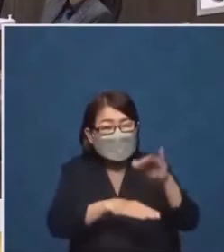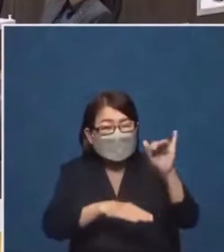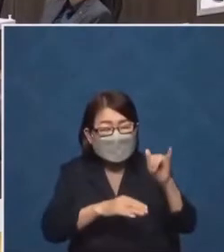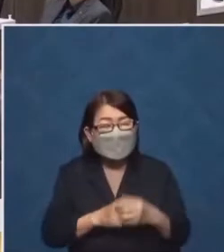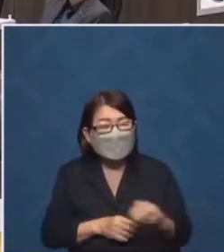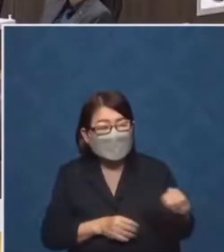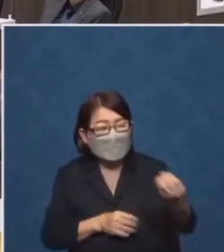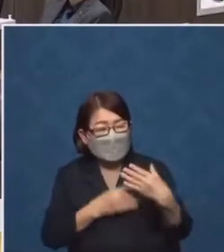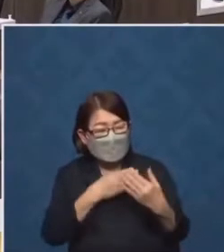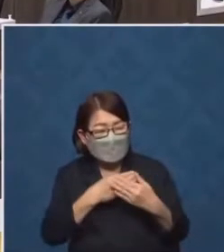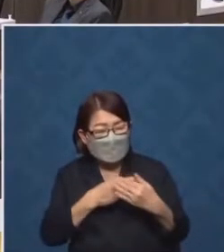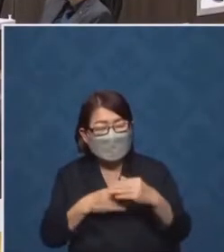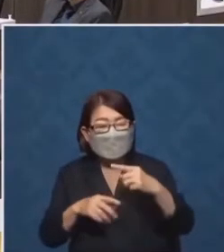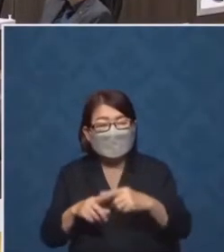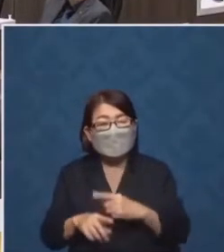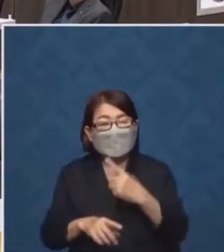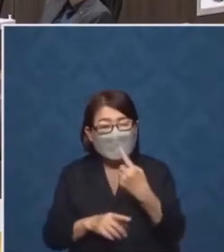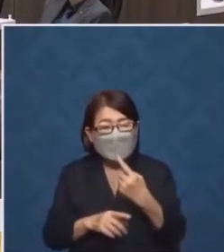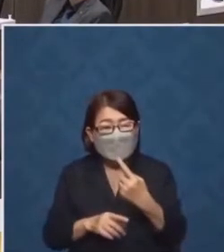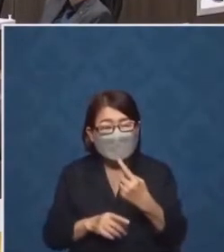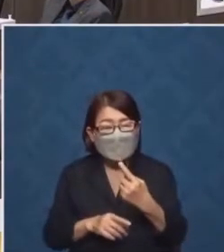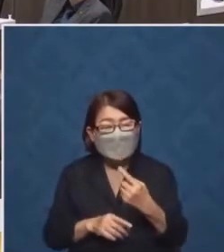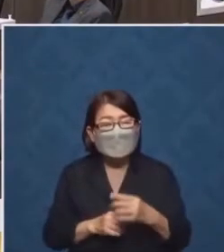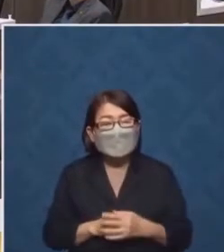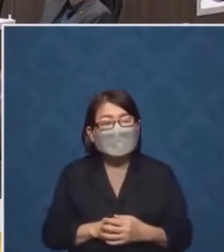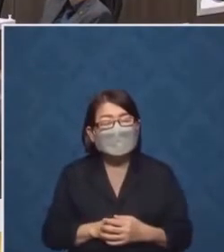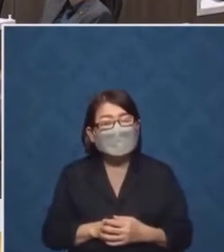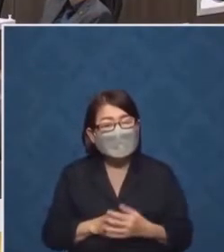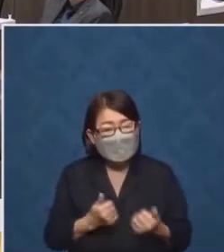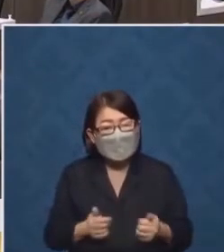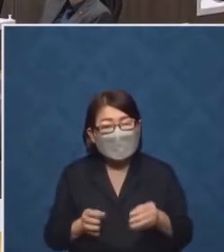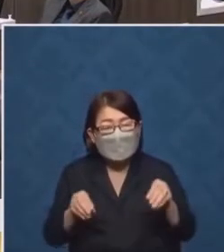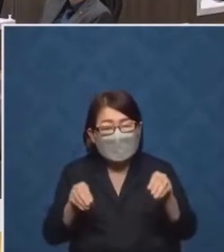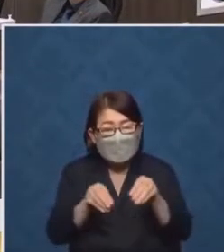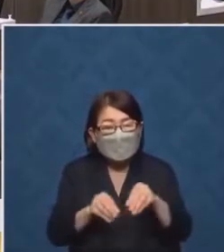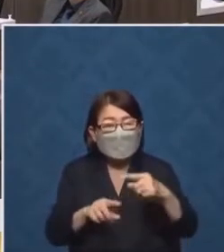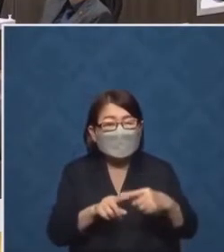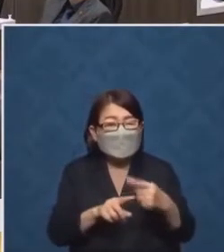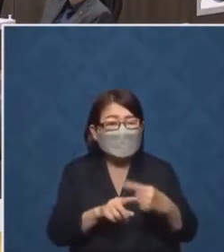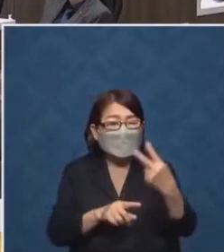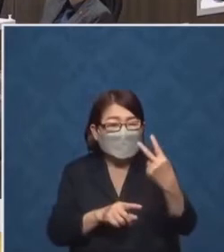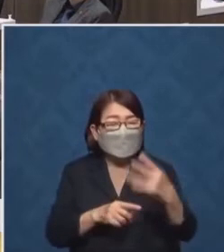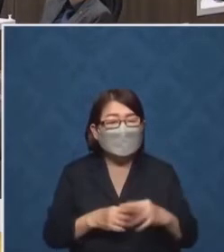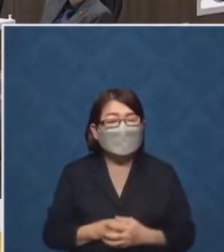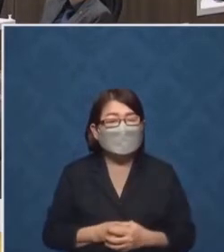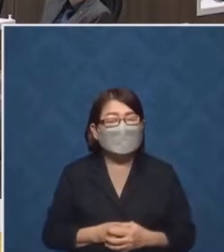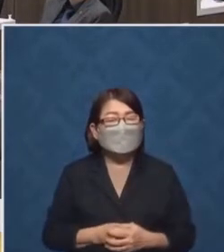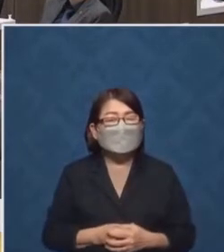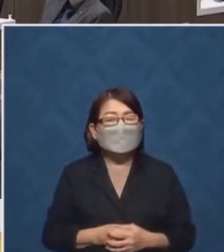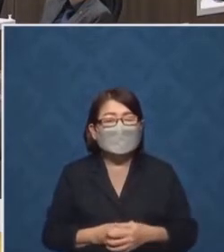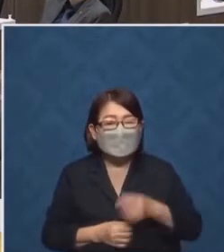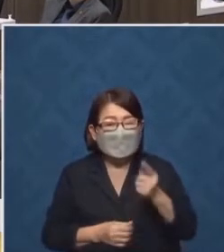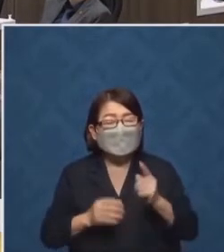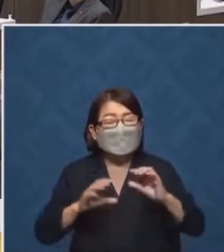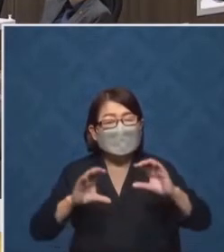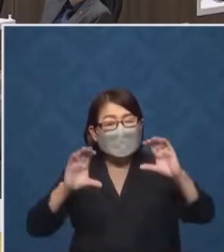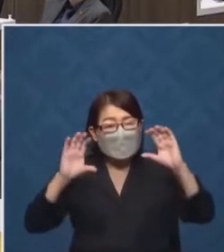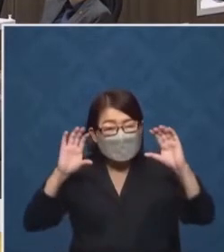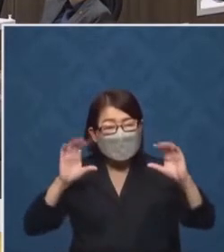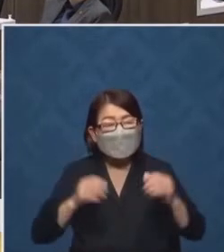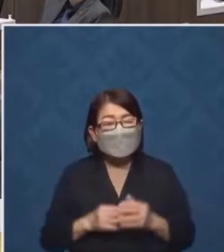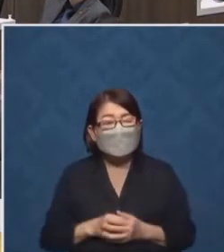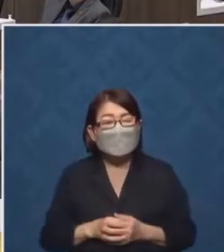ลงวนที่ 25 สิ่หาคม 2 เดืเต็ ๆ ครับแนที่รัฐบาลอื่น